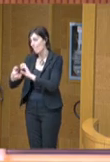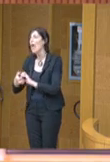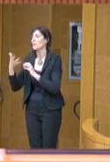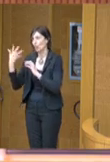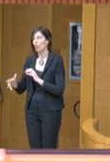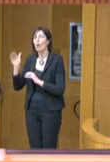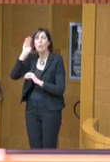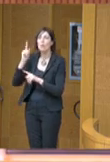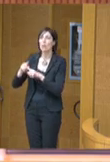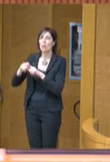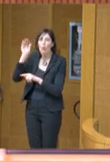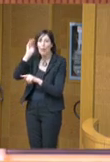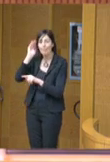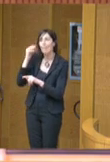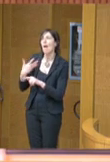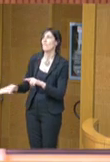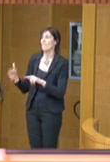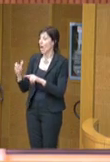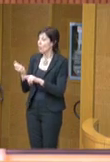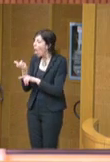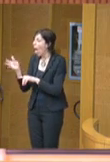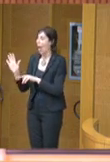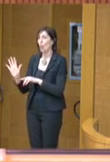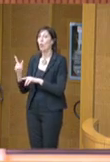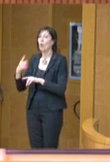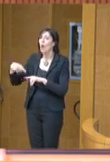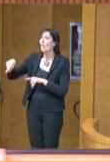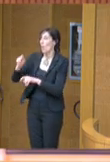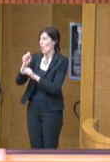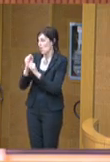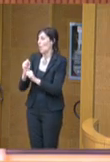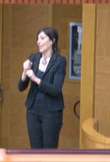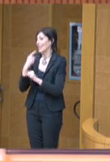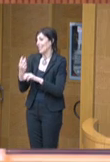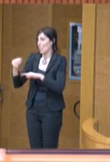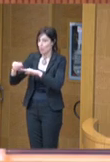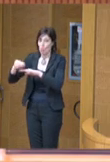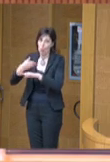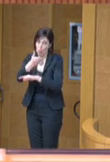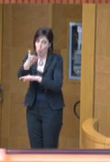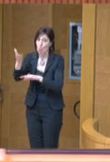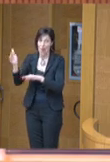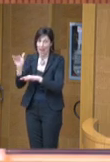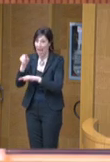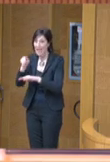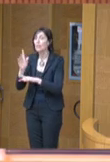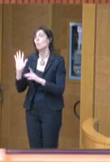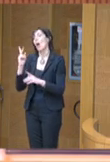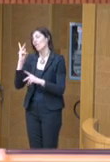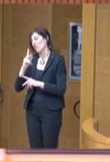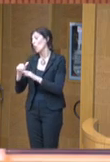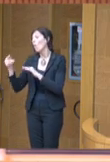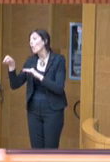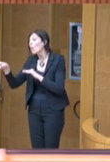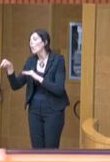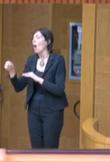qualche testimonianza, e qualcuna, ragazzi, la potreste dire sicuramente in più anche voi, però dove davvero